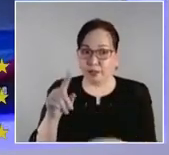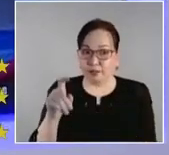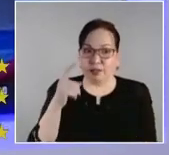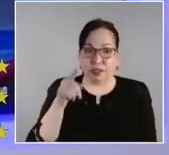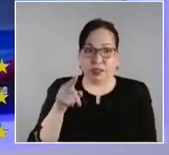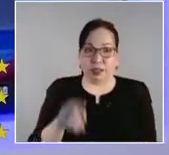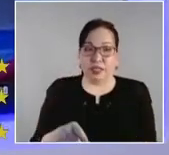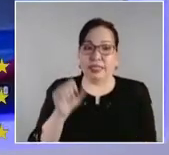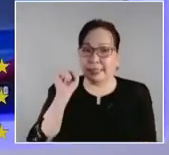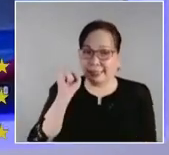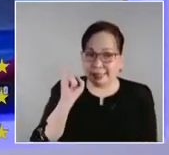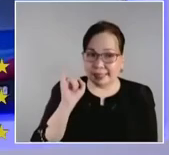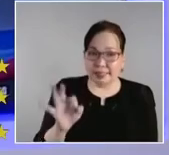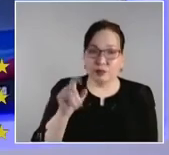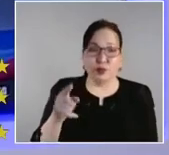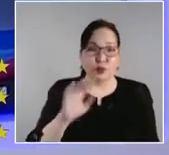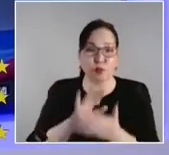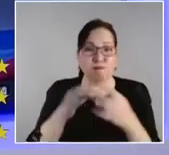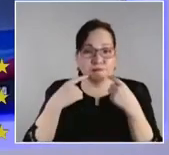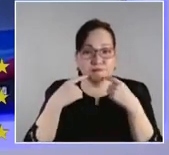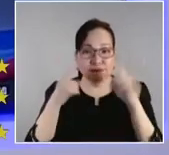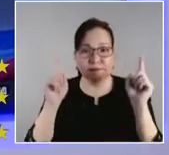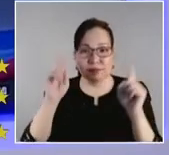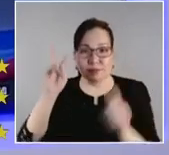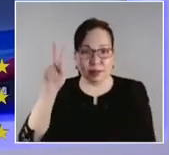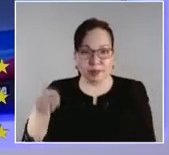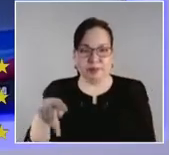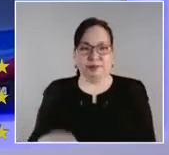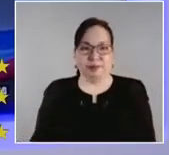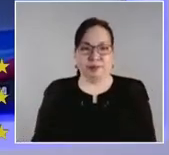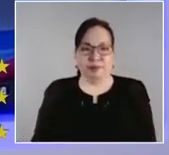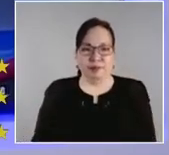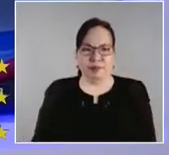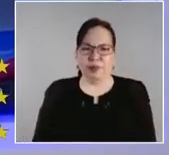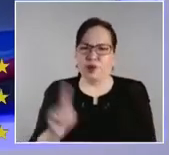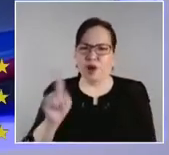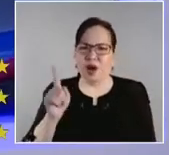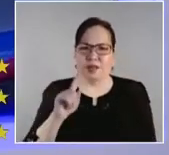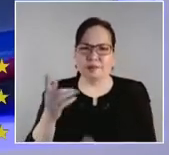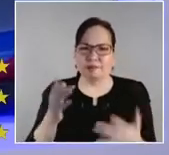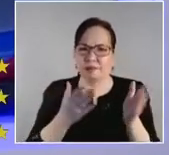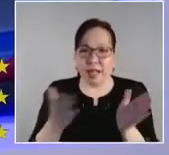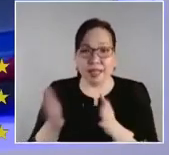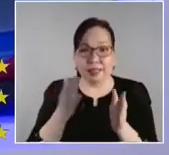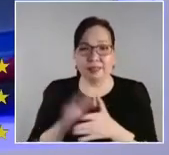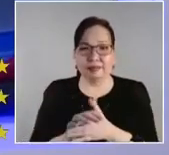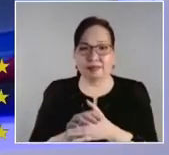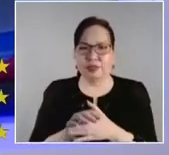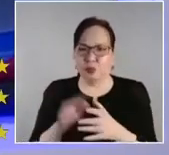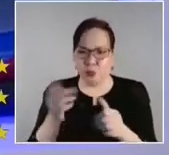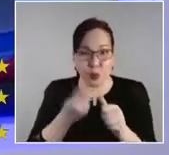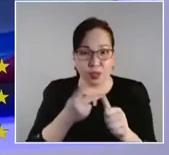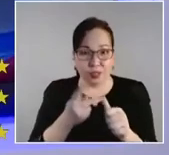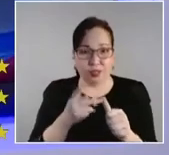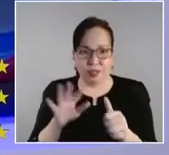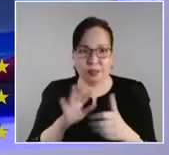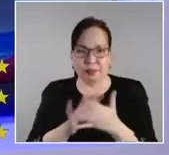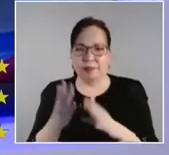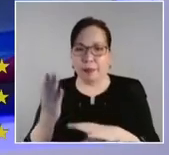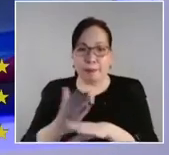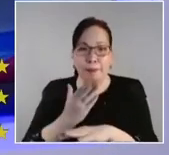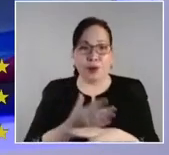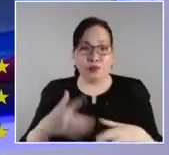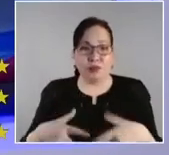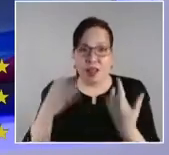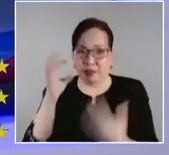ay mananalo pong vice-presidente, ano po yung mga hakbang na agad mong isusulong para bumuti ang buhay ng mga Pilipino? Although kanina, no,